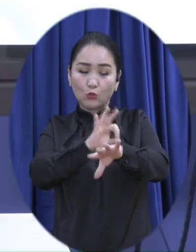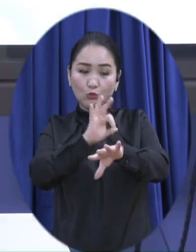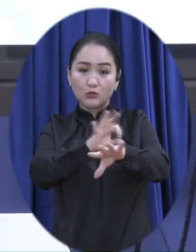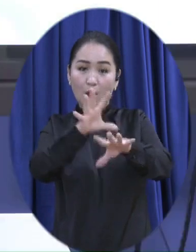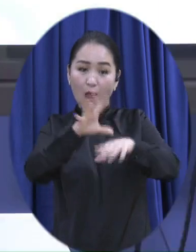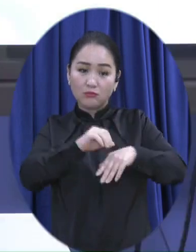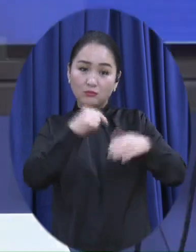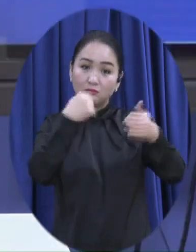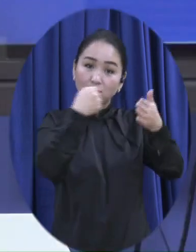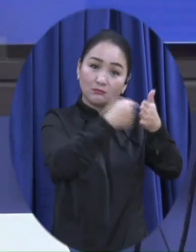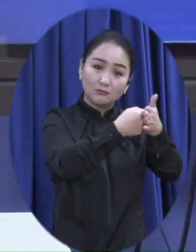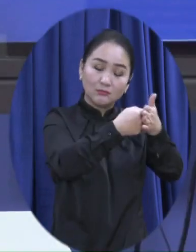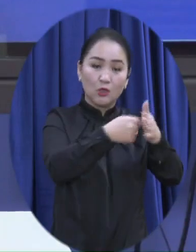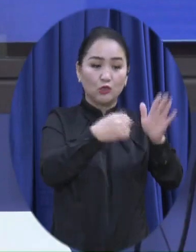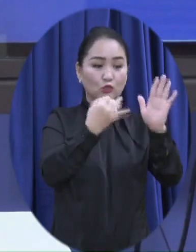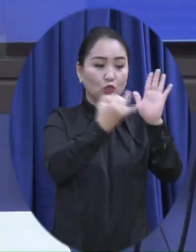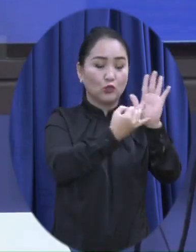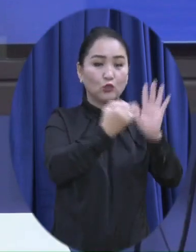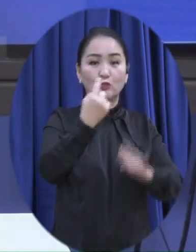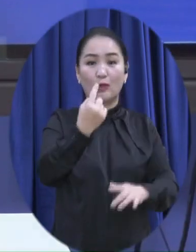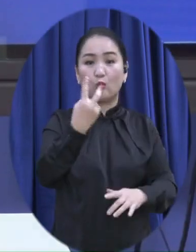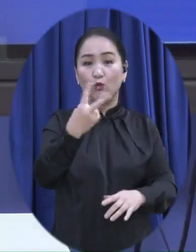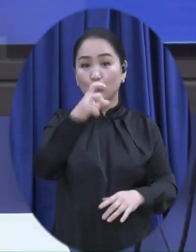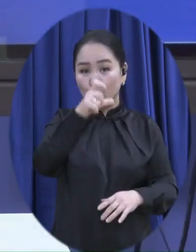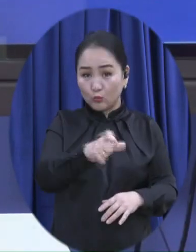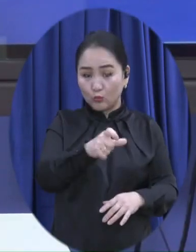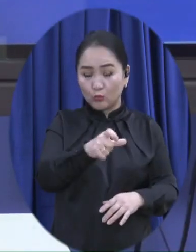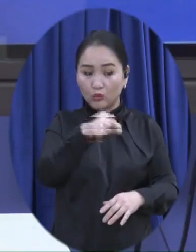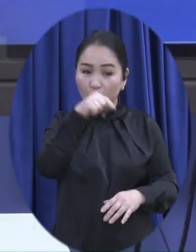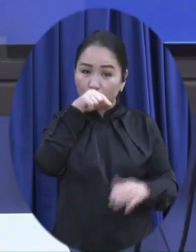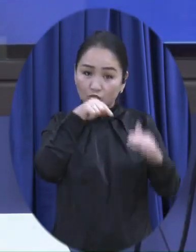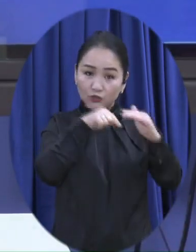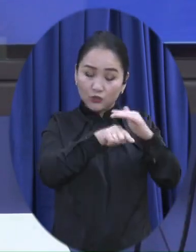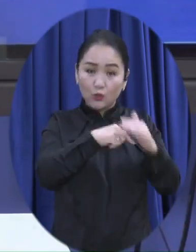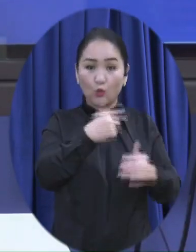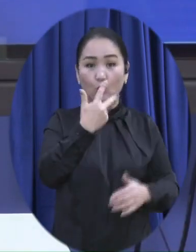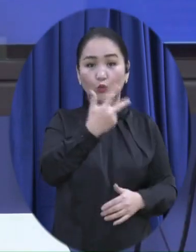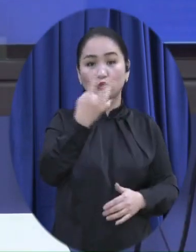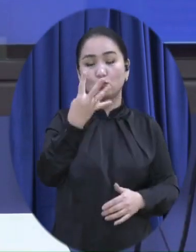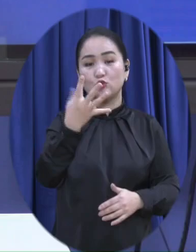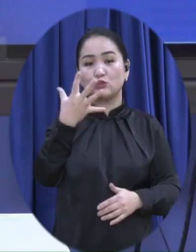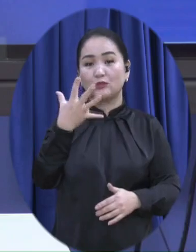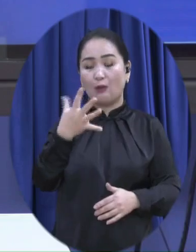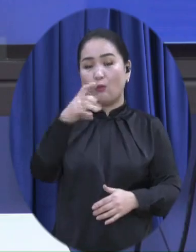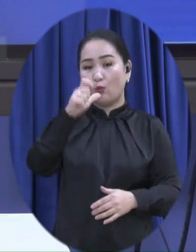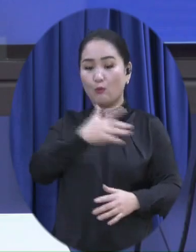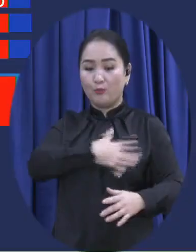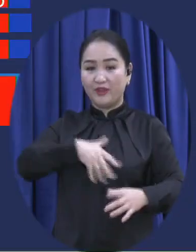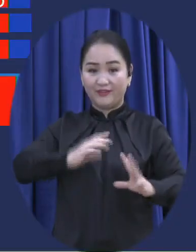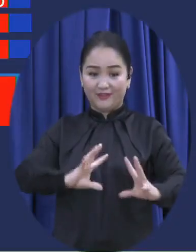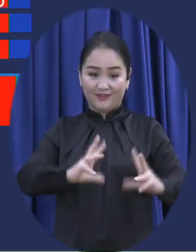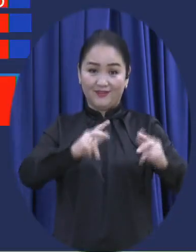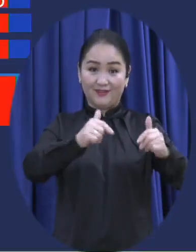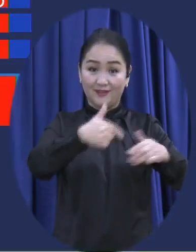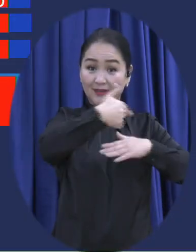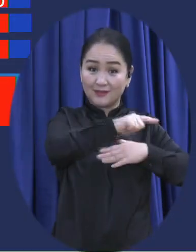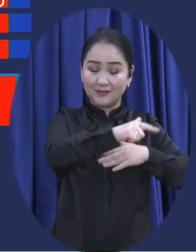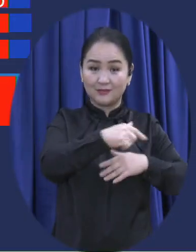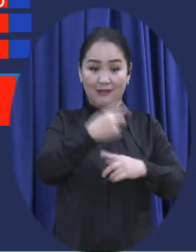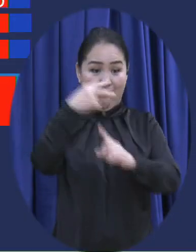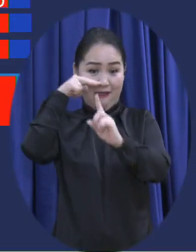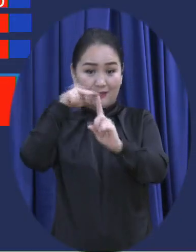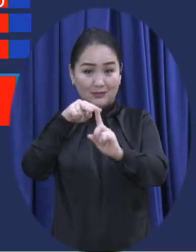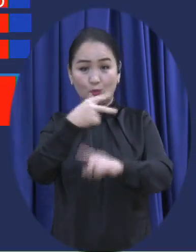талдварын тохиолдол 712. За үүнээс 345 хүн идэгсэн, ажиглалтад 33 хүн